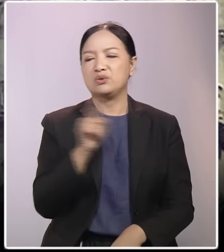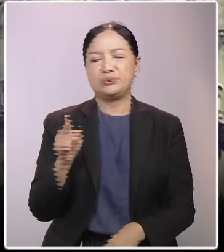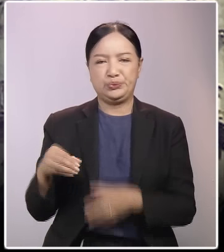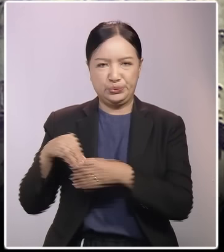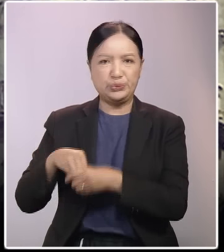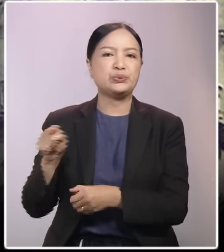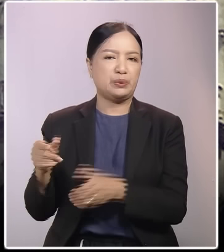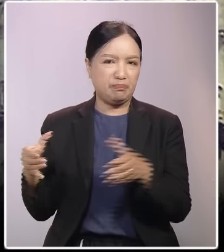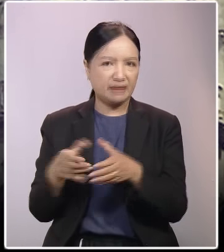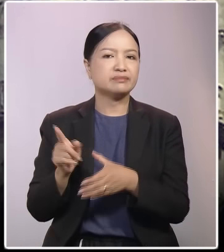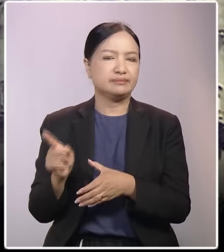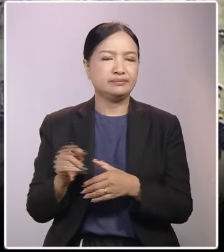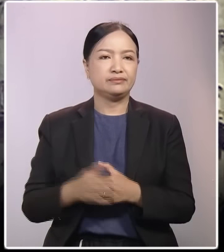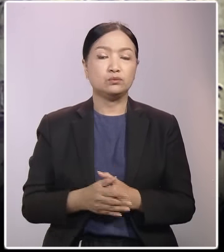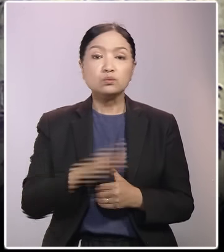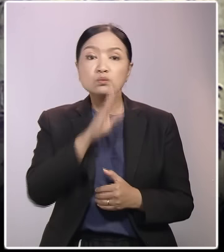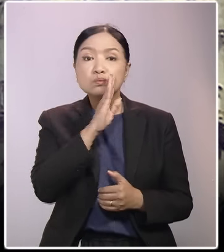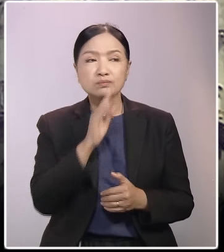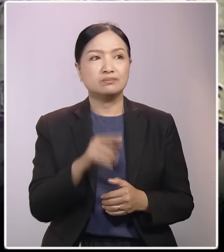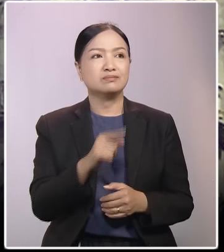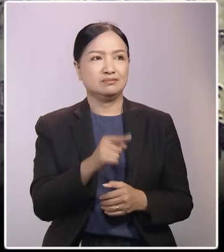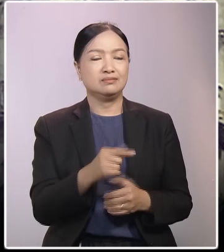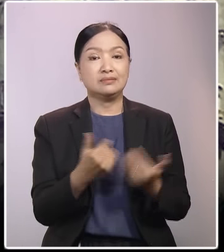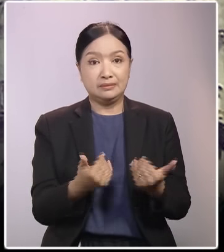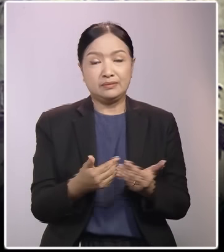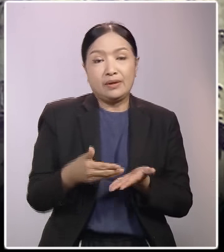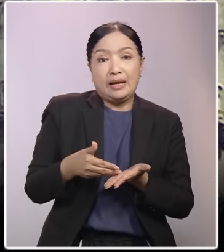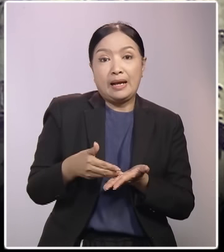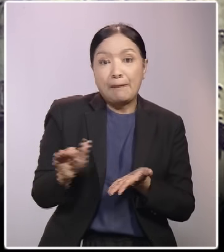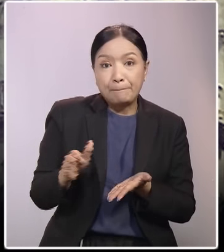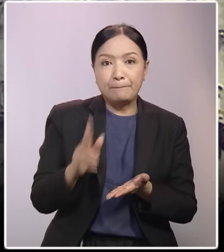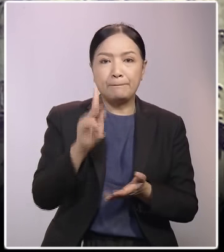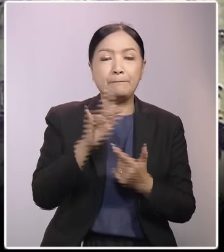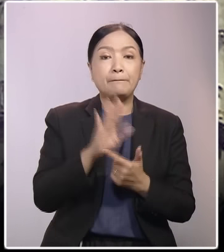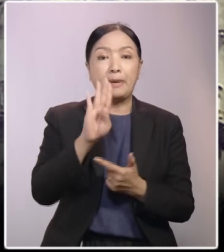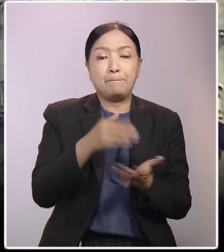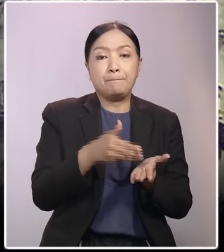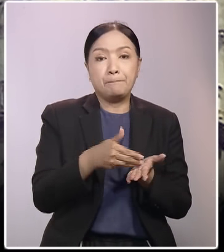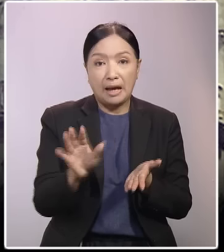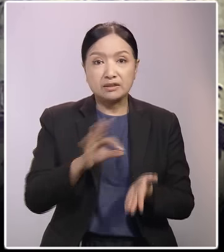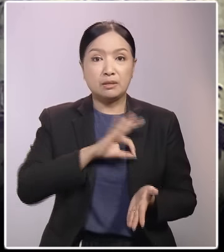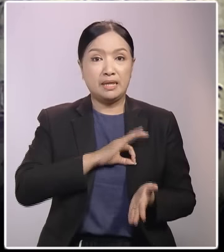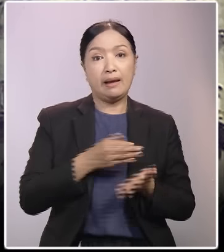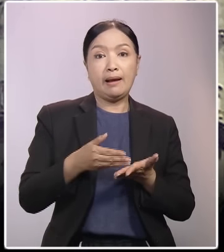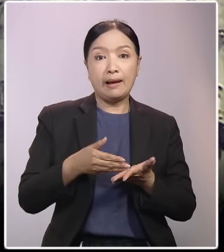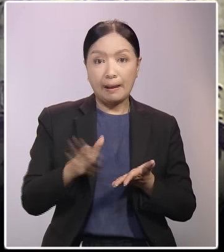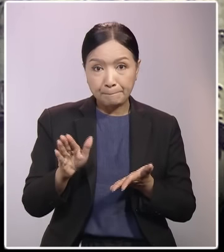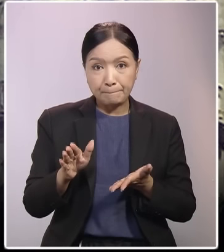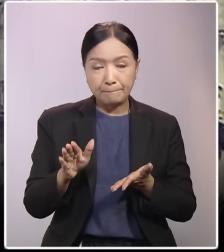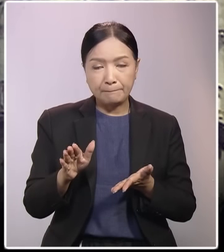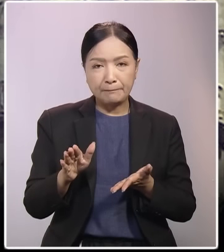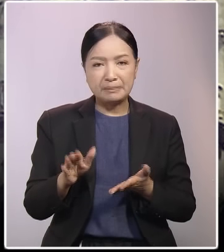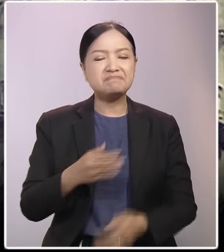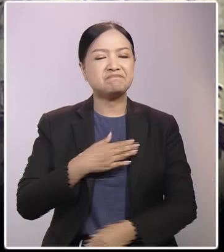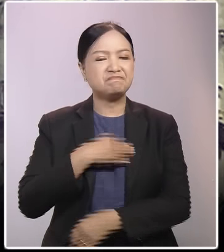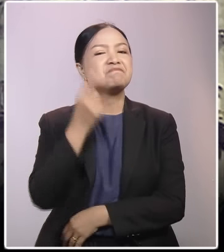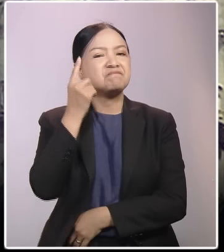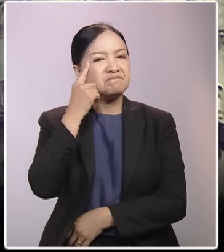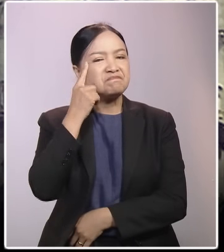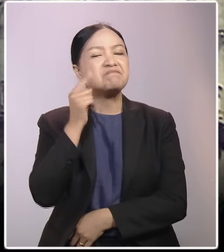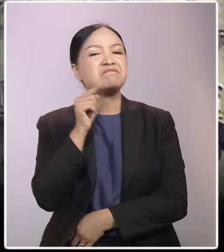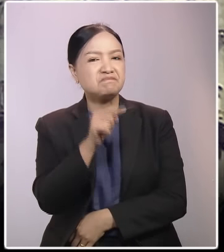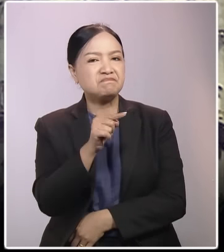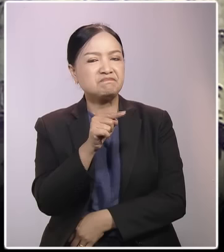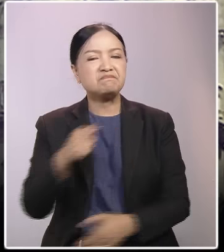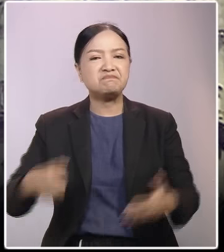ว่าถ้าหากมีการขับคุณธรรมนัสเนี่ยออกจากการเป็นสมาชิกพรรคพลังประชารัฐดิฉันคิดว่ามี